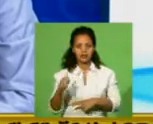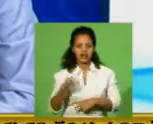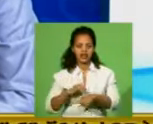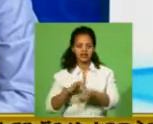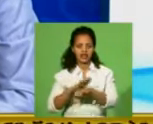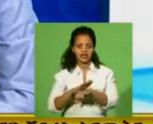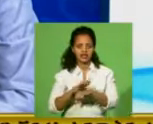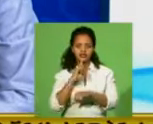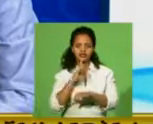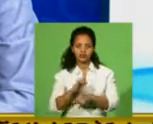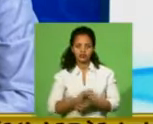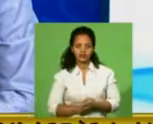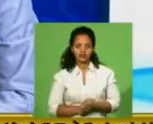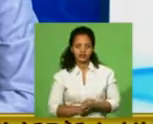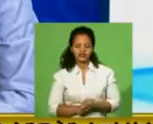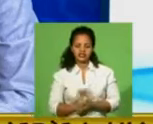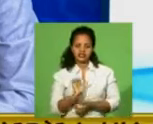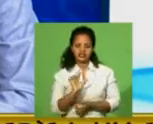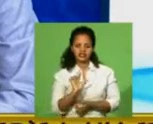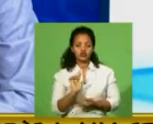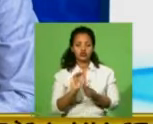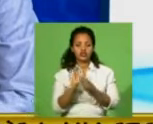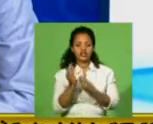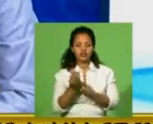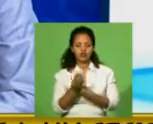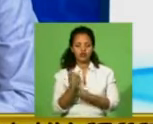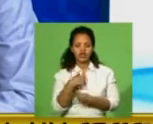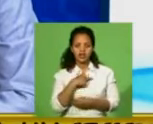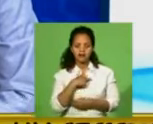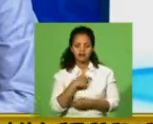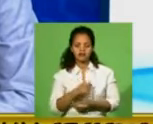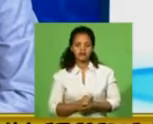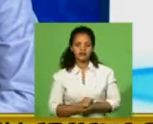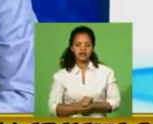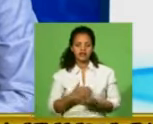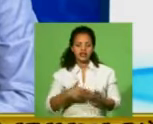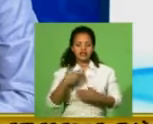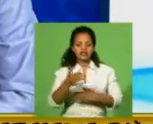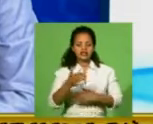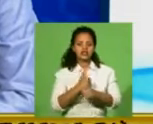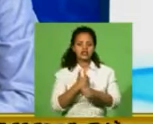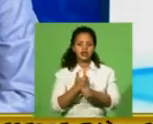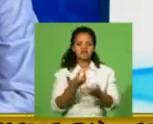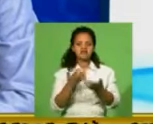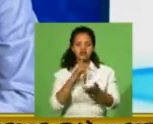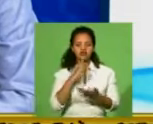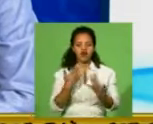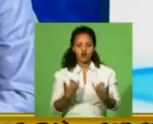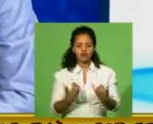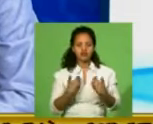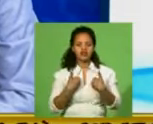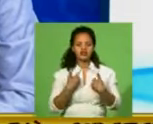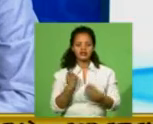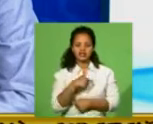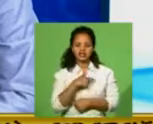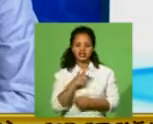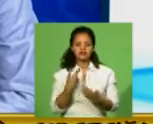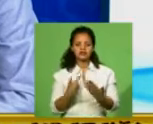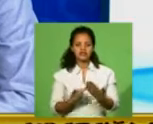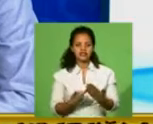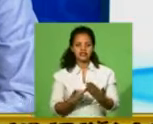የተላከ ነው። ትንሽ ያ ሁኔታው ለኛም ቀጣይ ስራ የሚፈልግ ነው። አሁን ባለንበት እኛ በዚህ